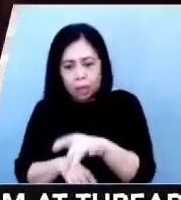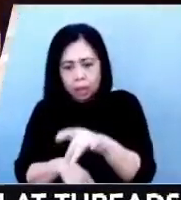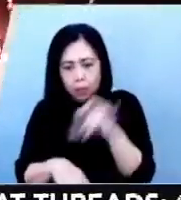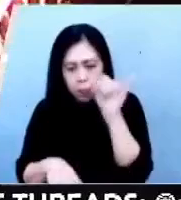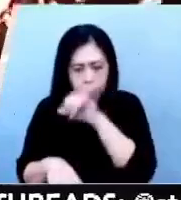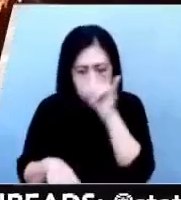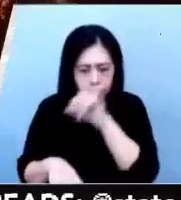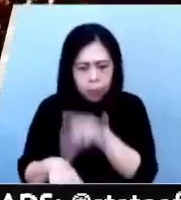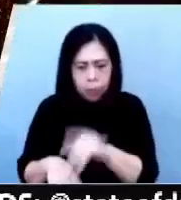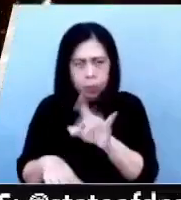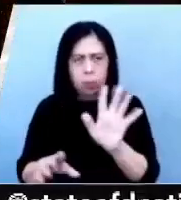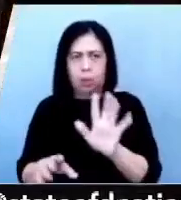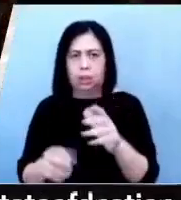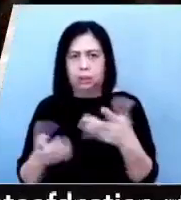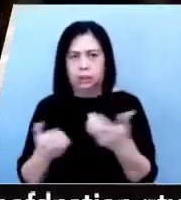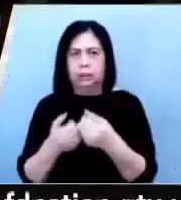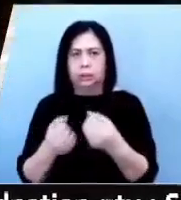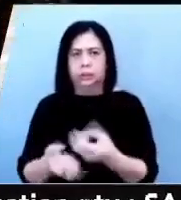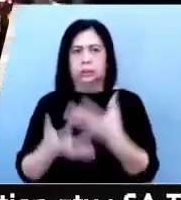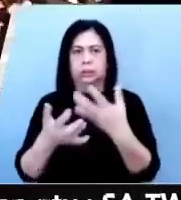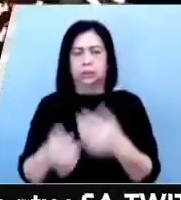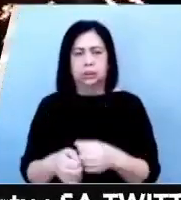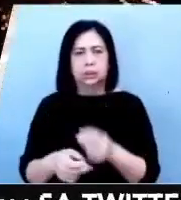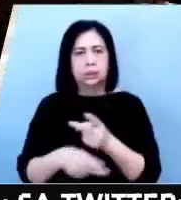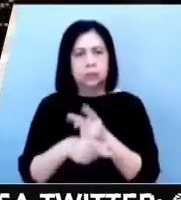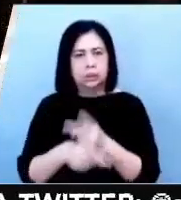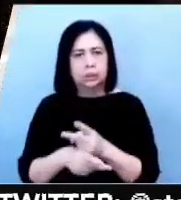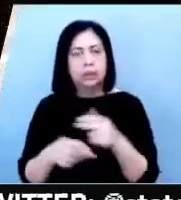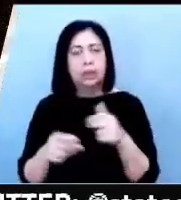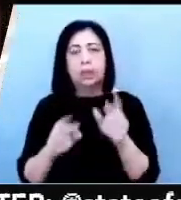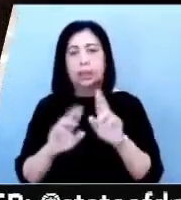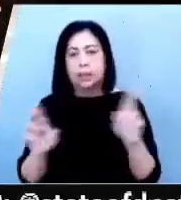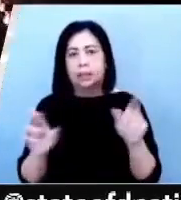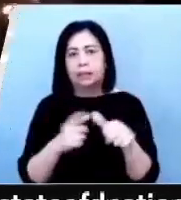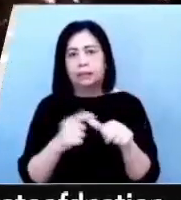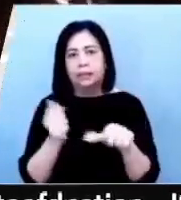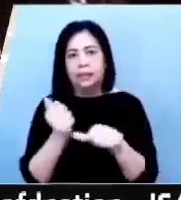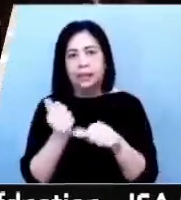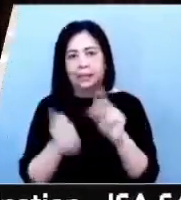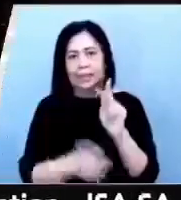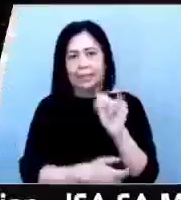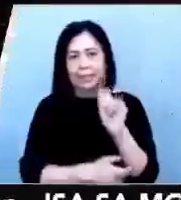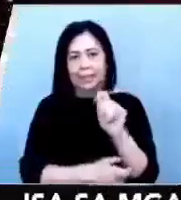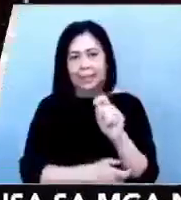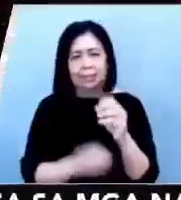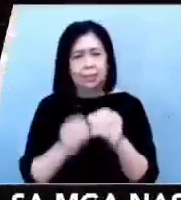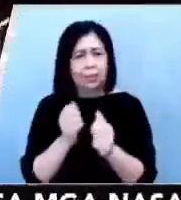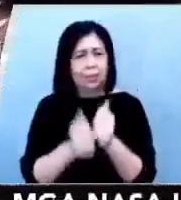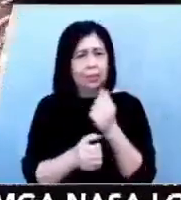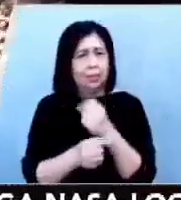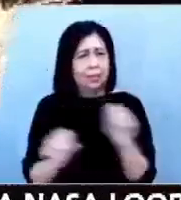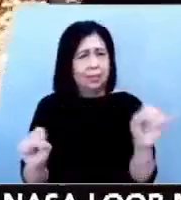sumabog. Dapat handa rin ang inyong first aid kit. Pero ang pinakaligtas na paraan, gaya ng sabi ng